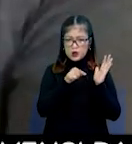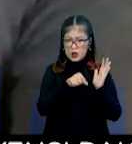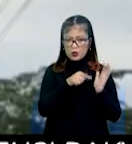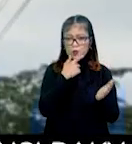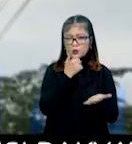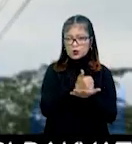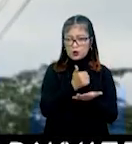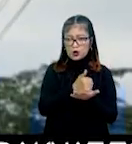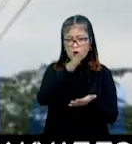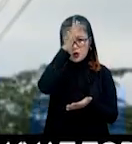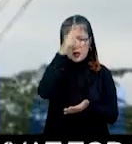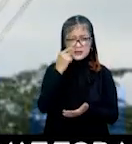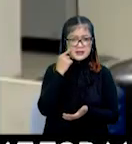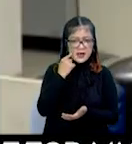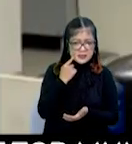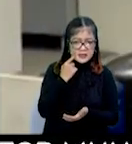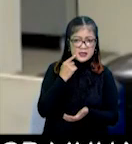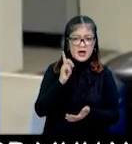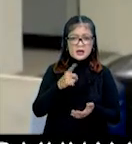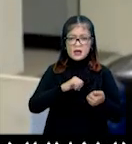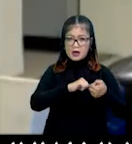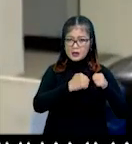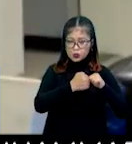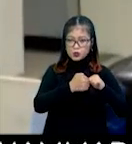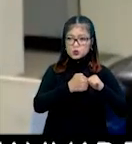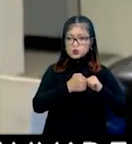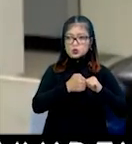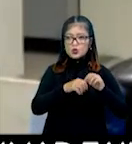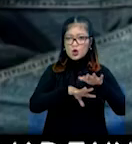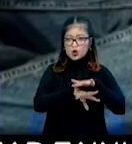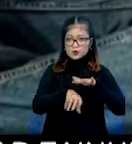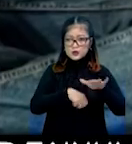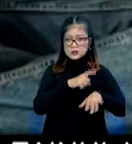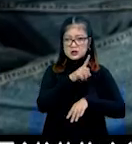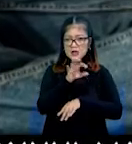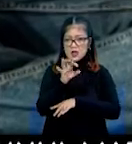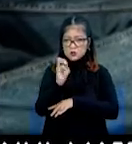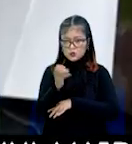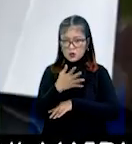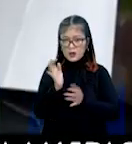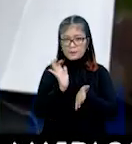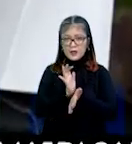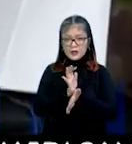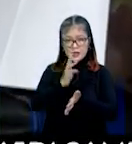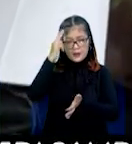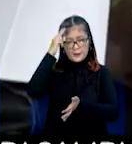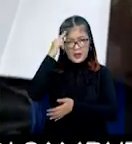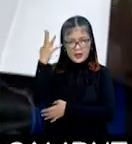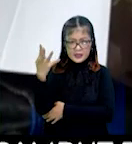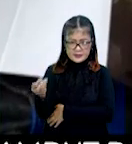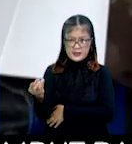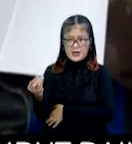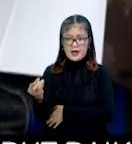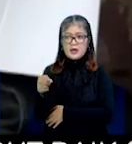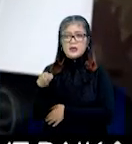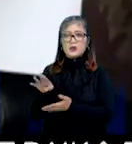korupsi 800 juta rupiah mantan kepala desa Citemu. Nur Hayati menjadi pintu masuk dugaan korupsi setelah ia